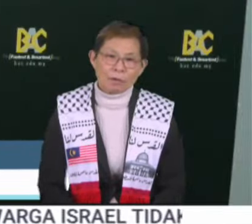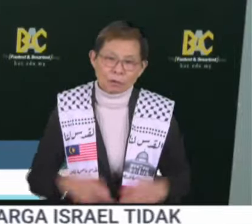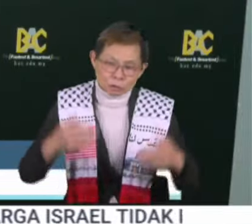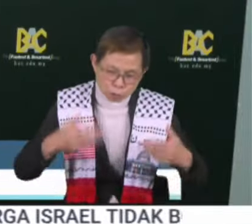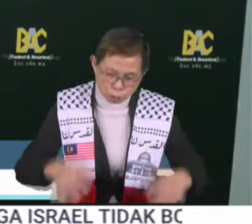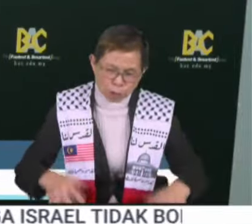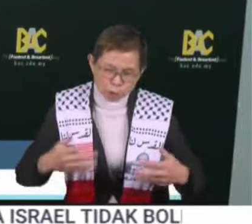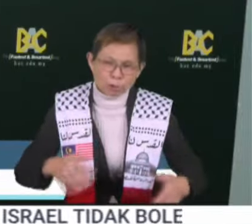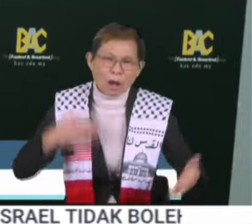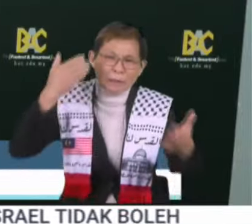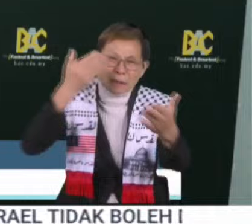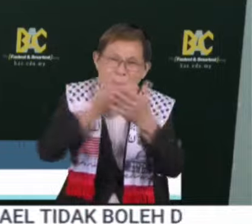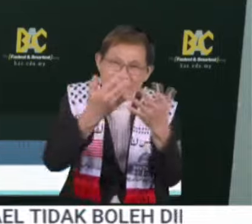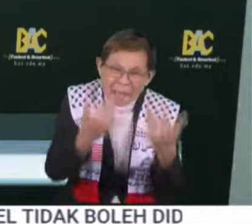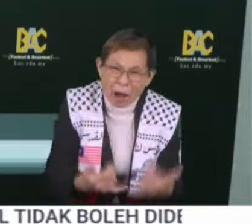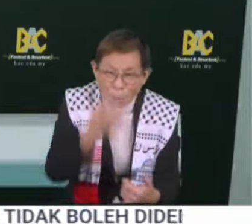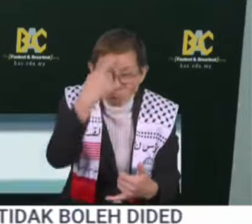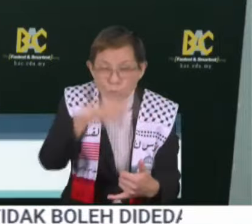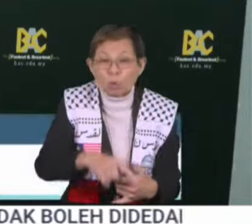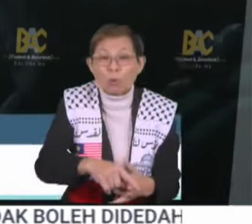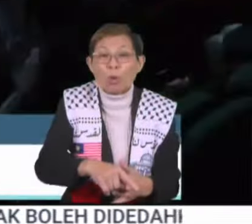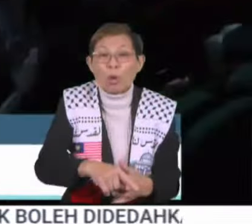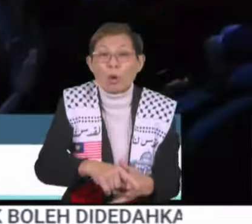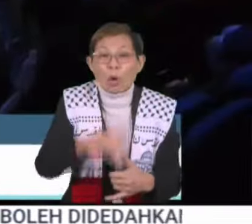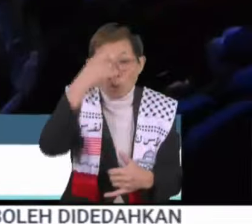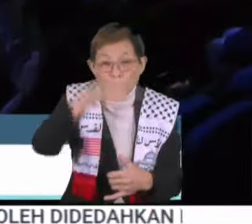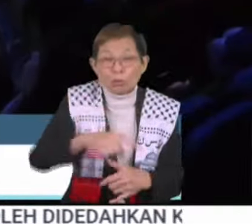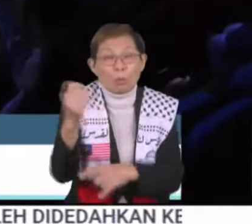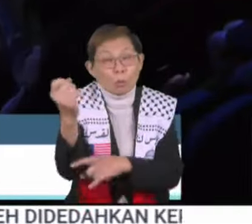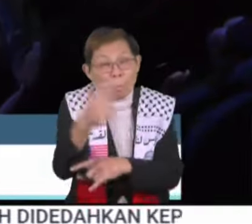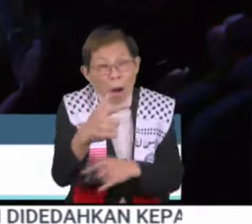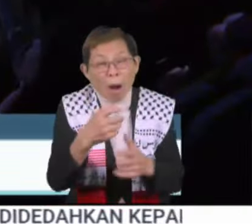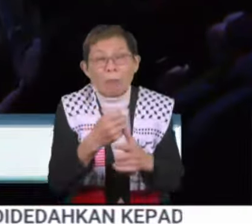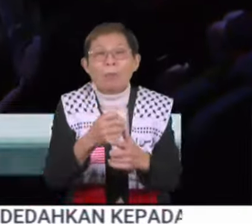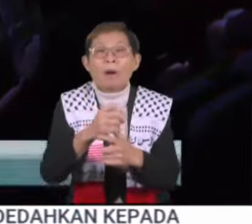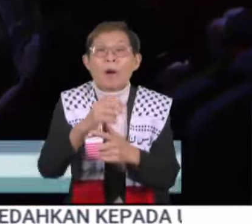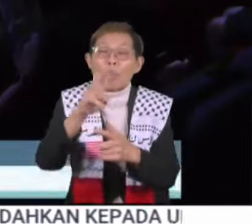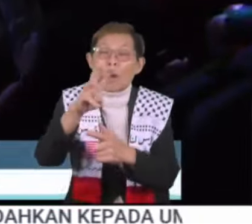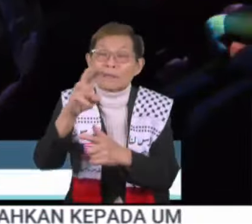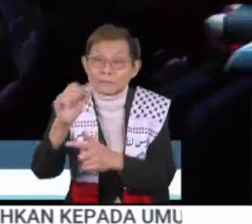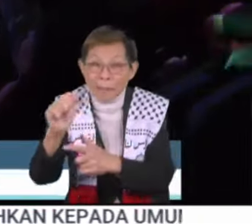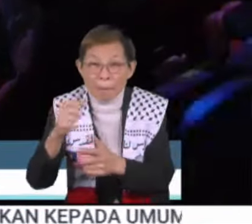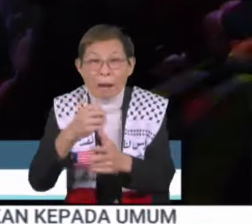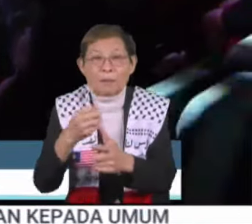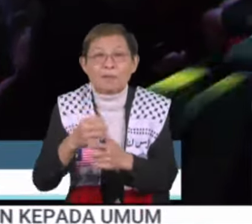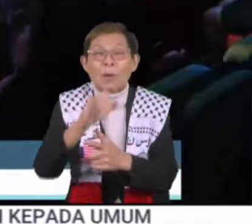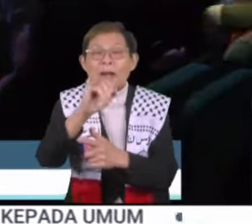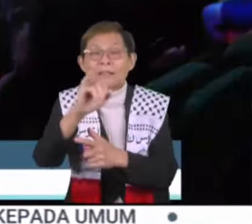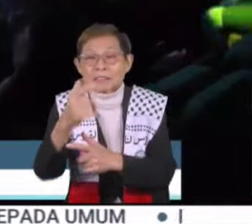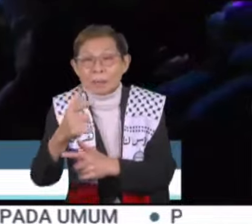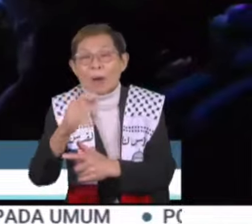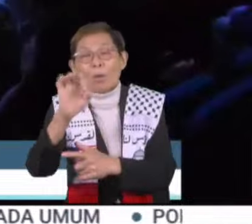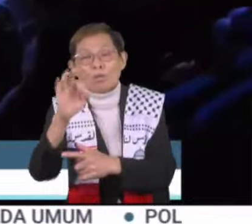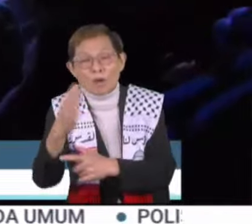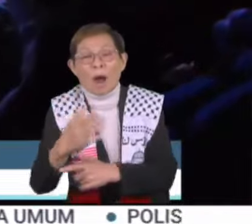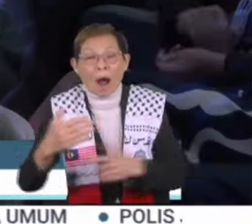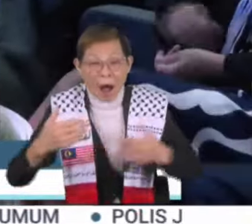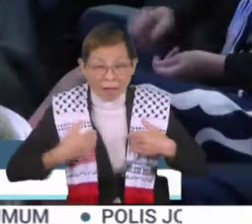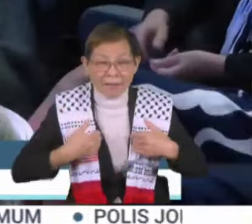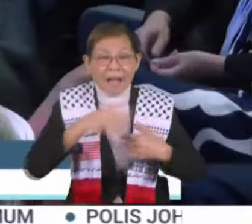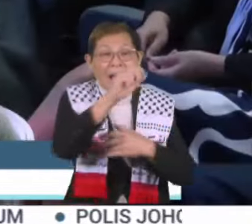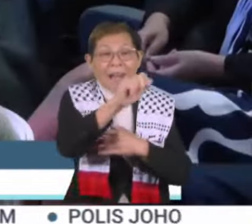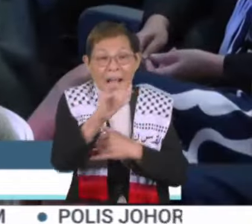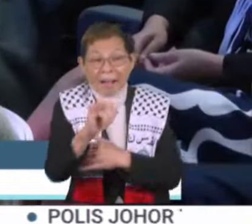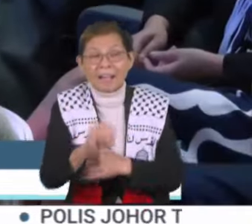Sudah tiba masa untuk platform untuk pastikan AI generated content ada label yang clear apabila mereka